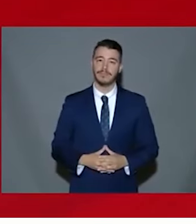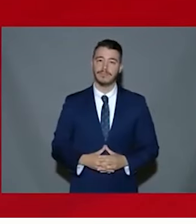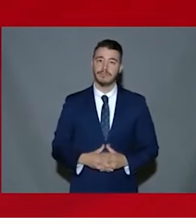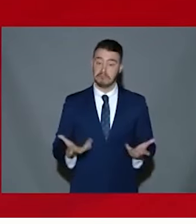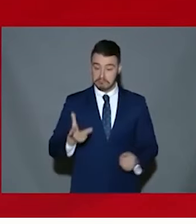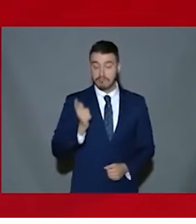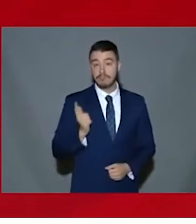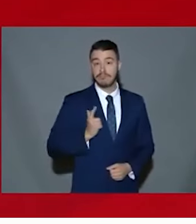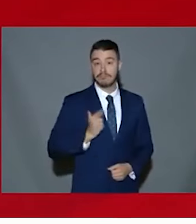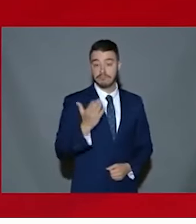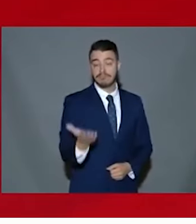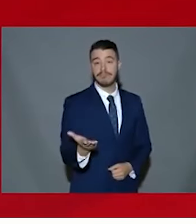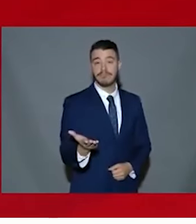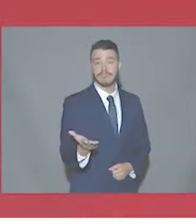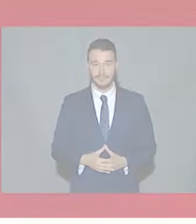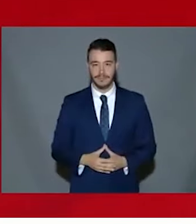Περιμένω.